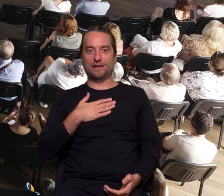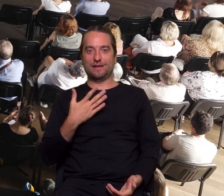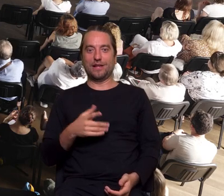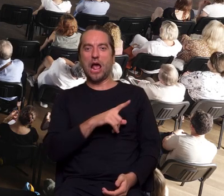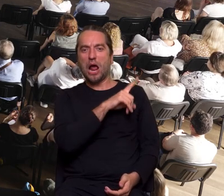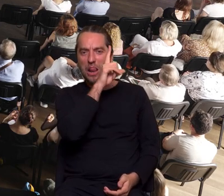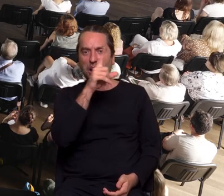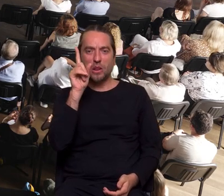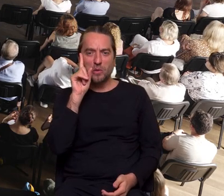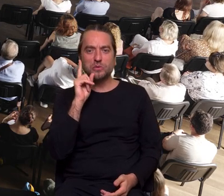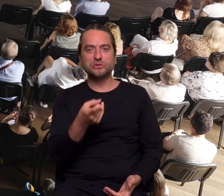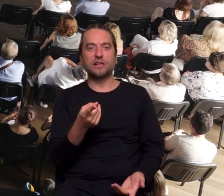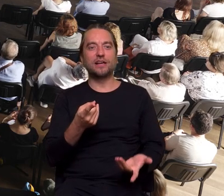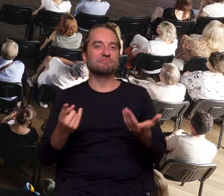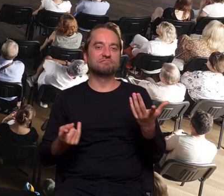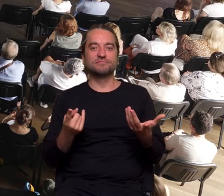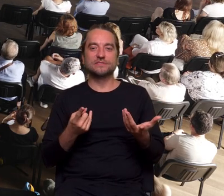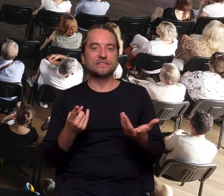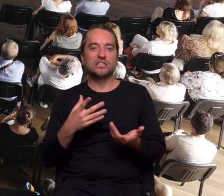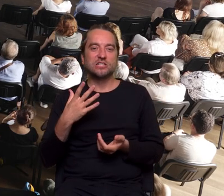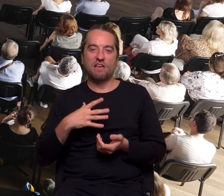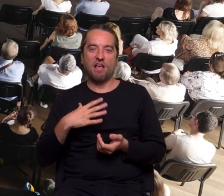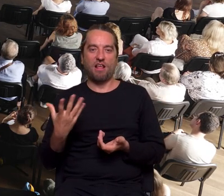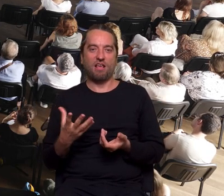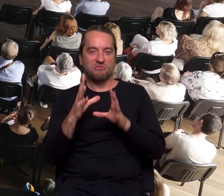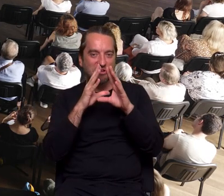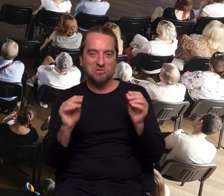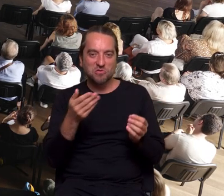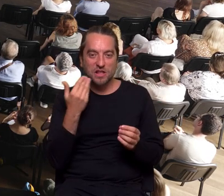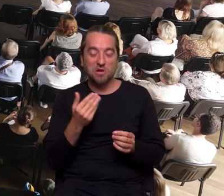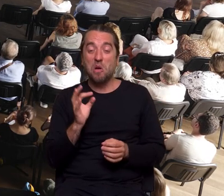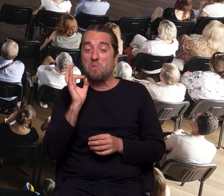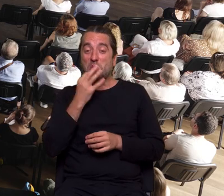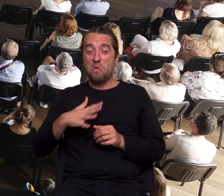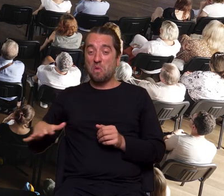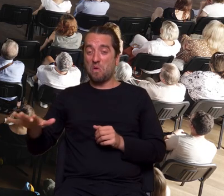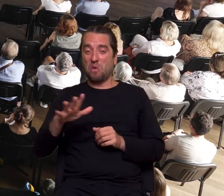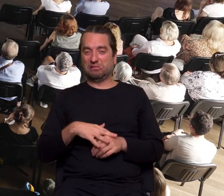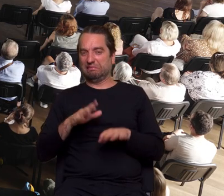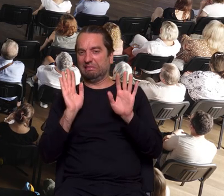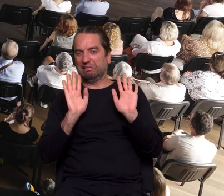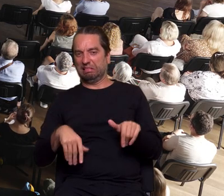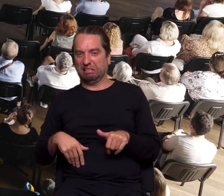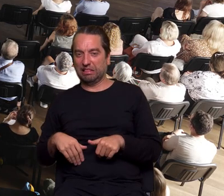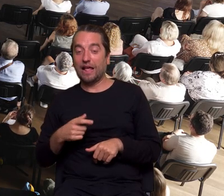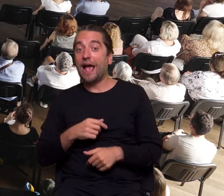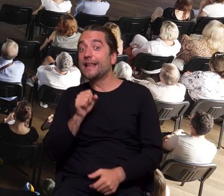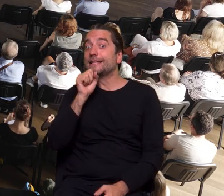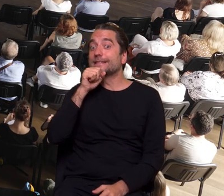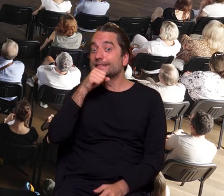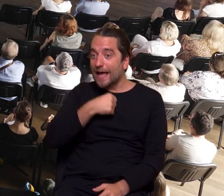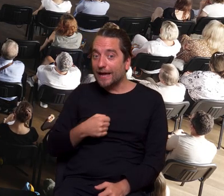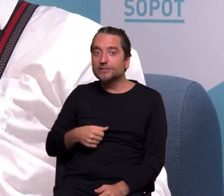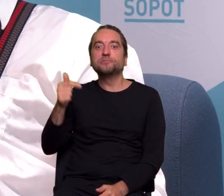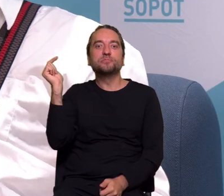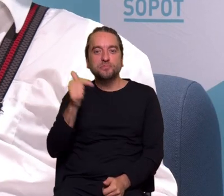nie doceniają po prostu. Młodzi mają to gdzieś zupełnie w tej chwili. No, ale ja mówię, że trochę starsi powinni docenić ten smak